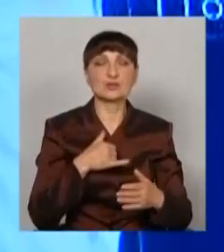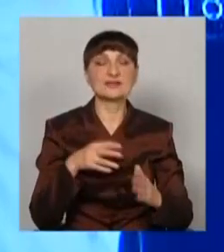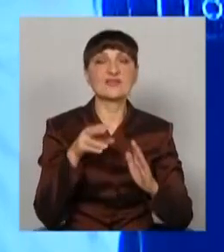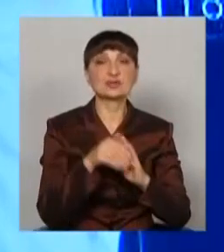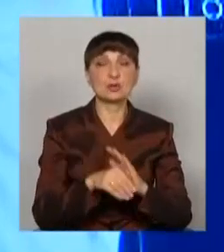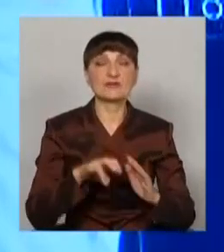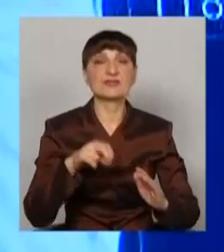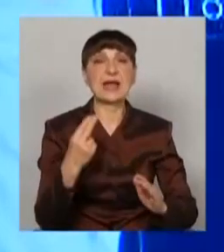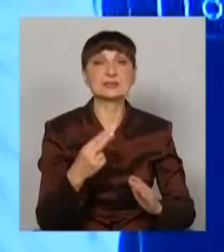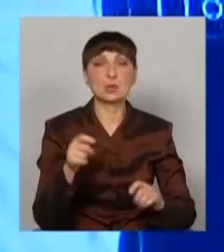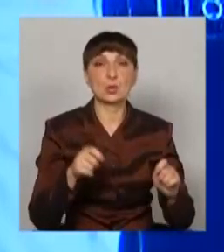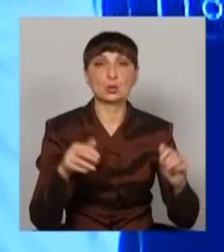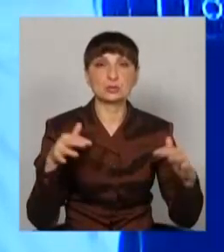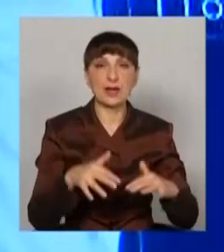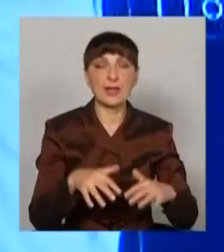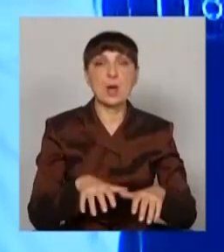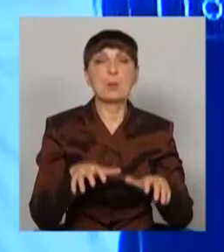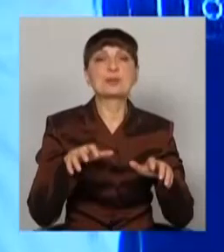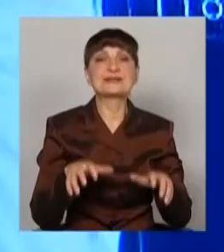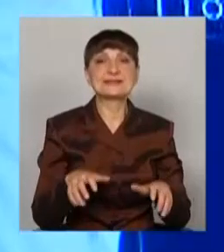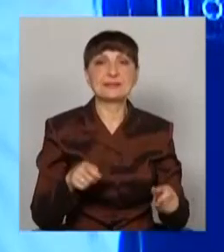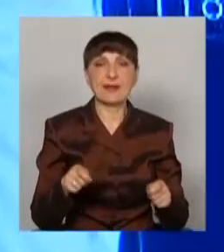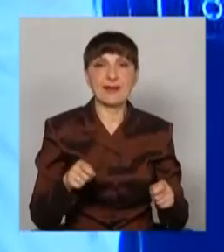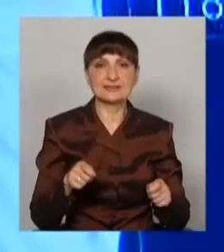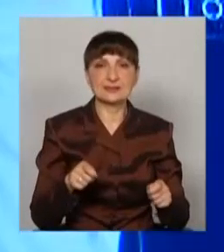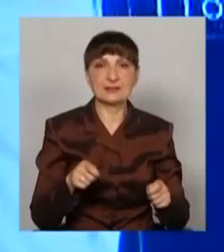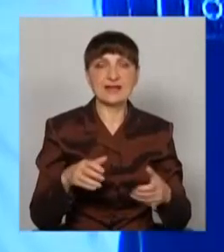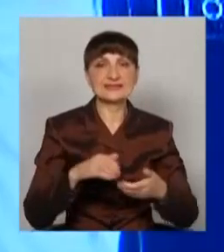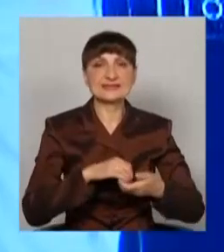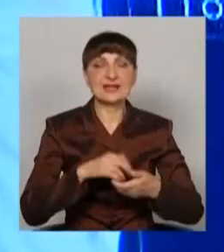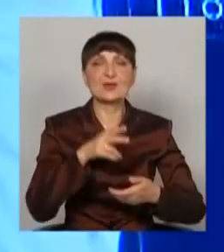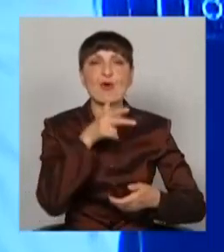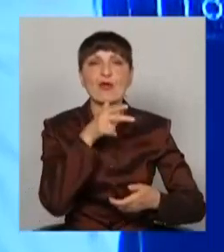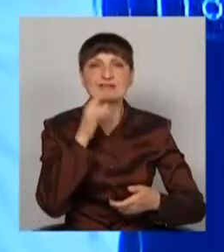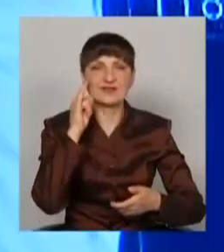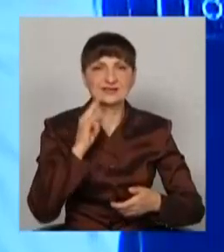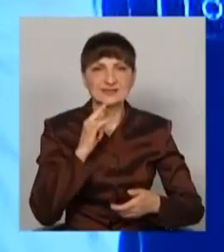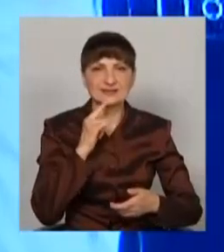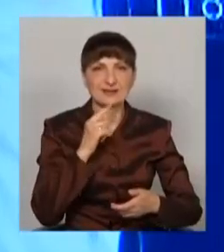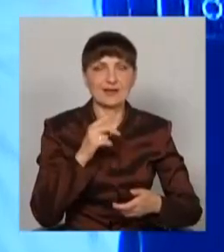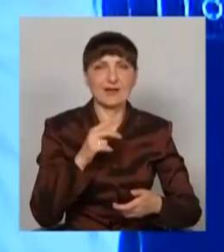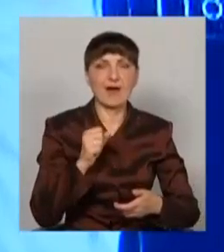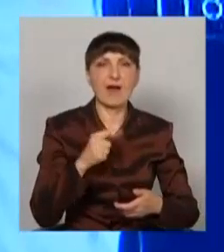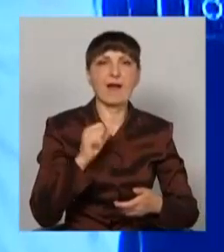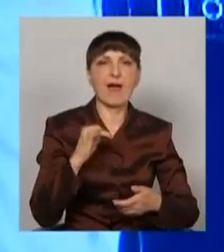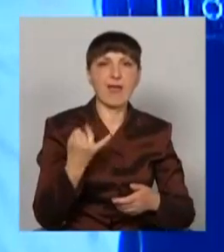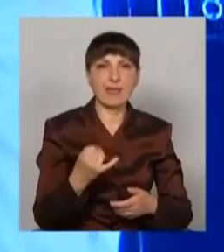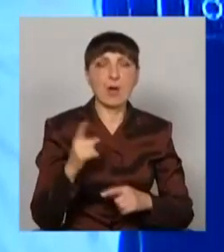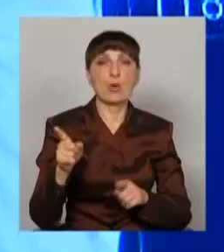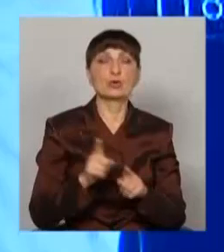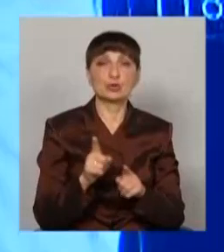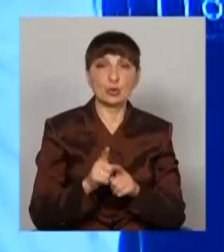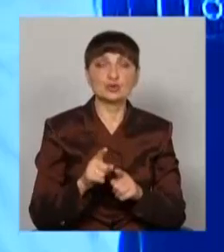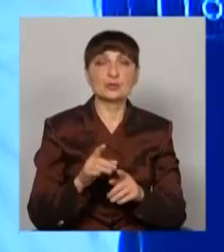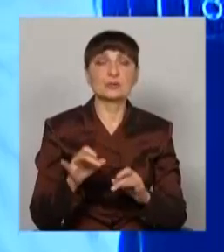в национальный курултай председатель Ассоциации корейцев Казахстана, президент Ассоциации корейцев Казахстана, это Сергей Геннадьевич Агай, который в свою очередь тоже